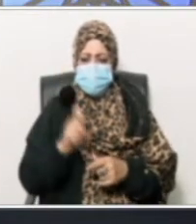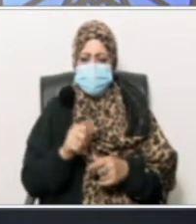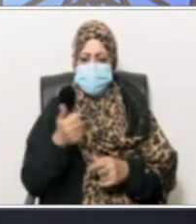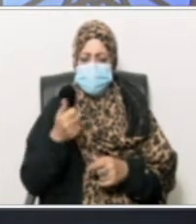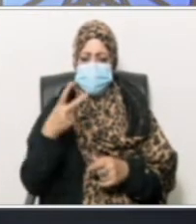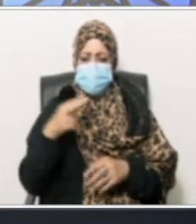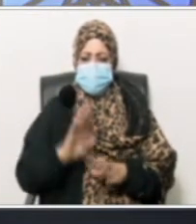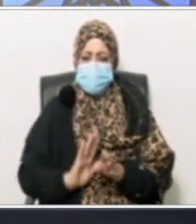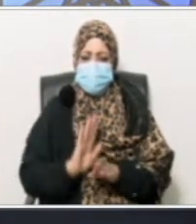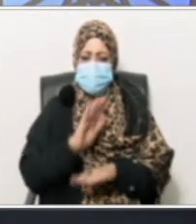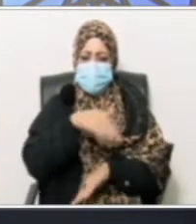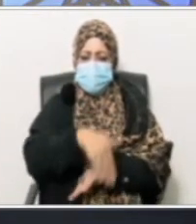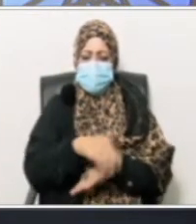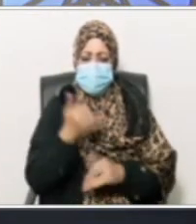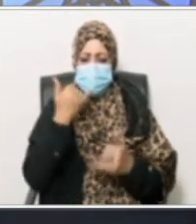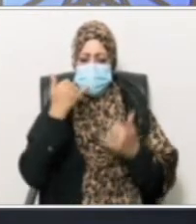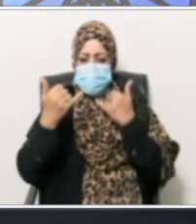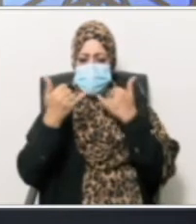ابو عمر